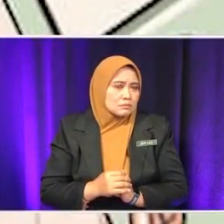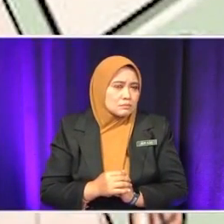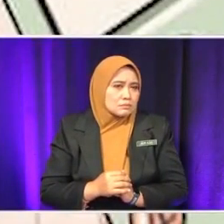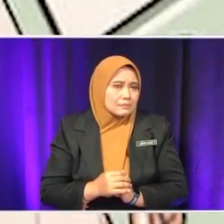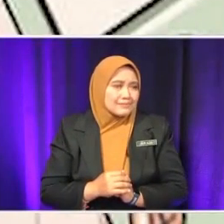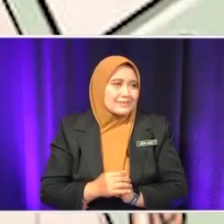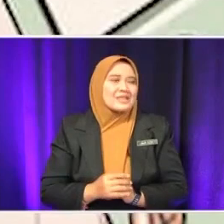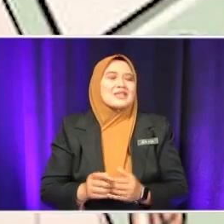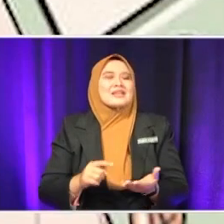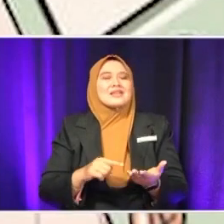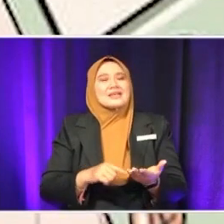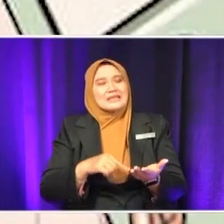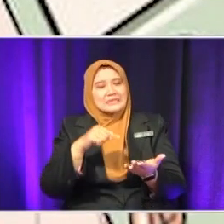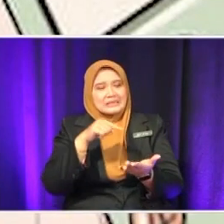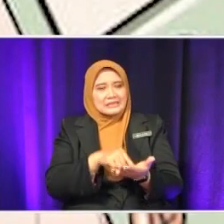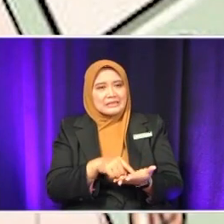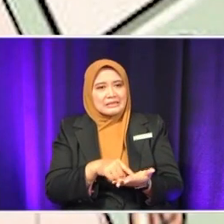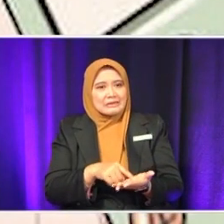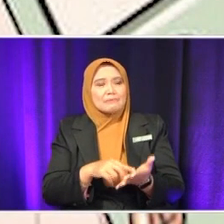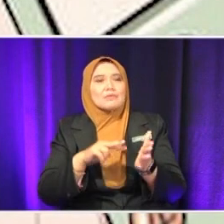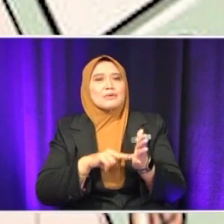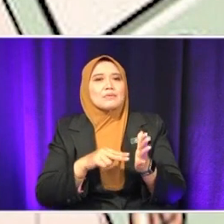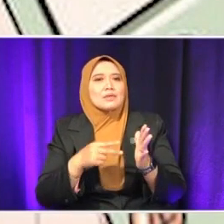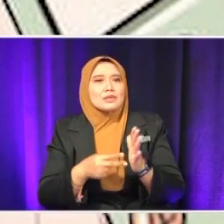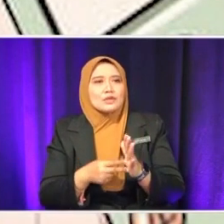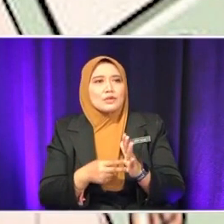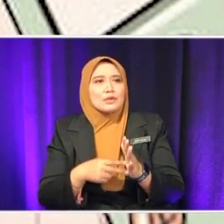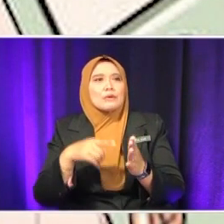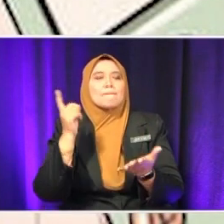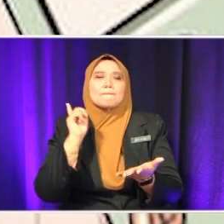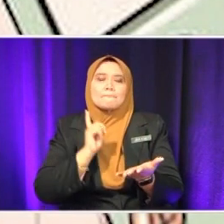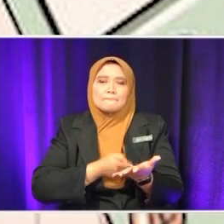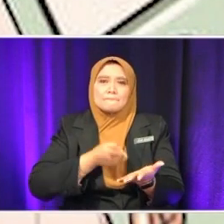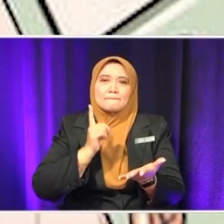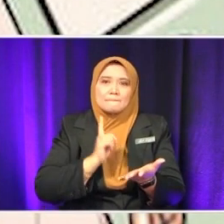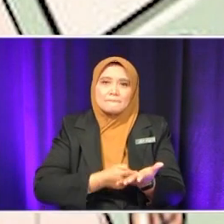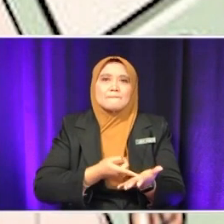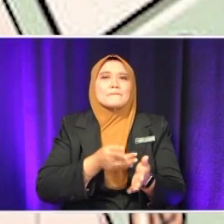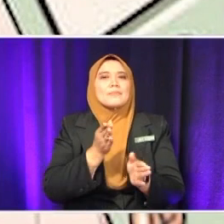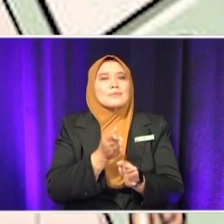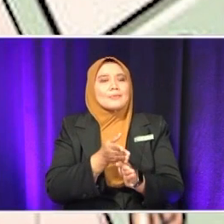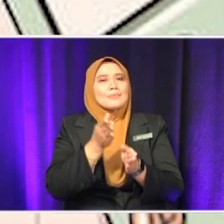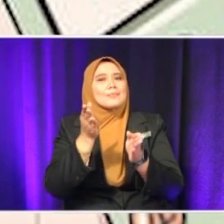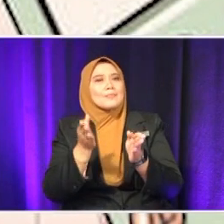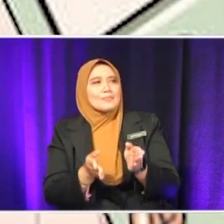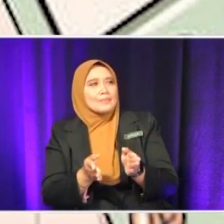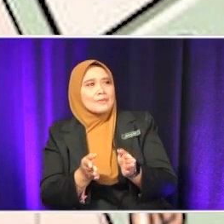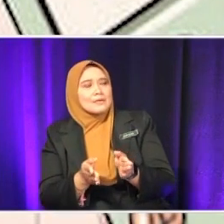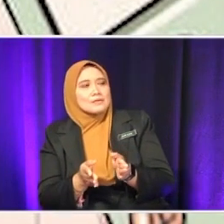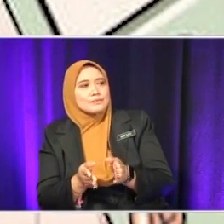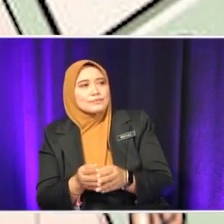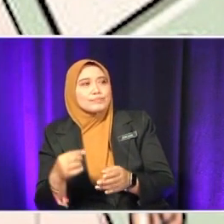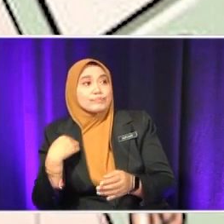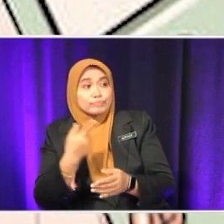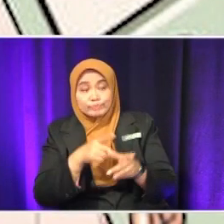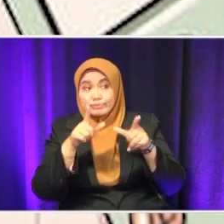Berbilang tepi. Berbilang tepi. Ya, kita akan hasilkan berbilang tepi. Tengok betul tak? Maknanya dari K ke